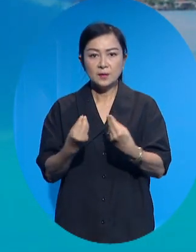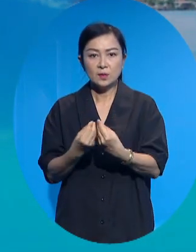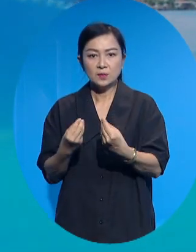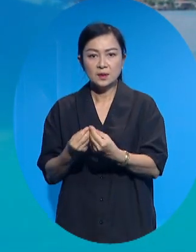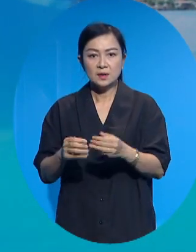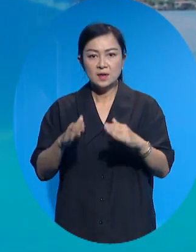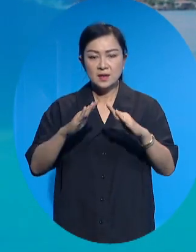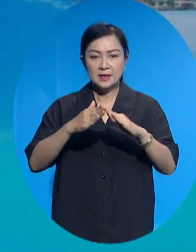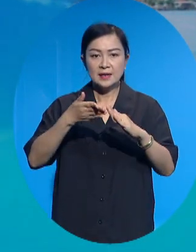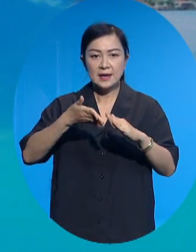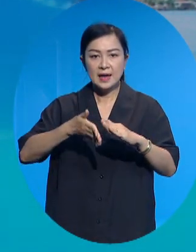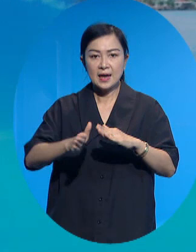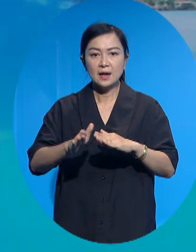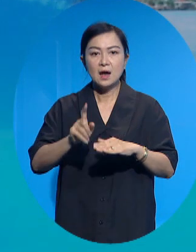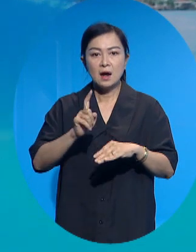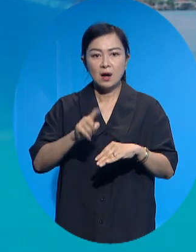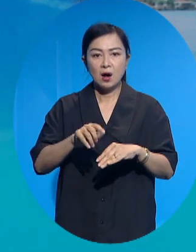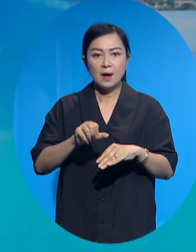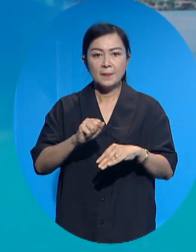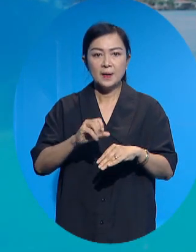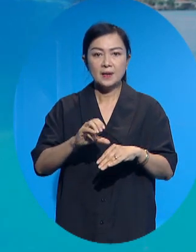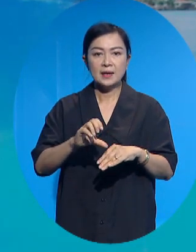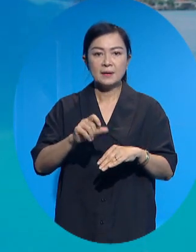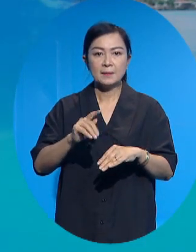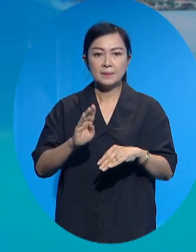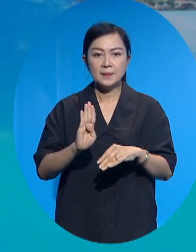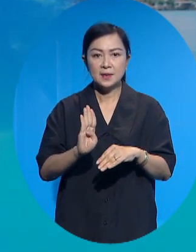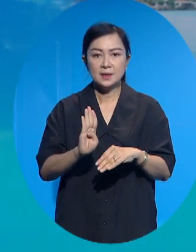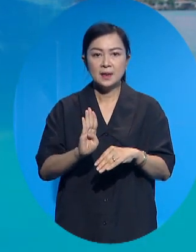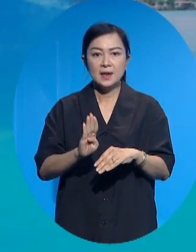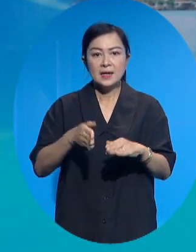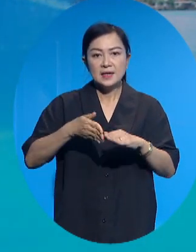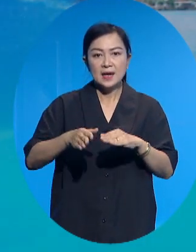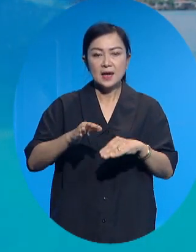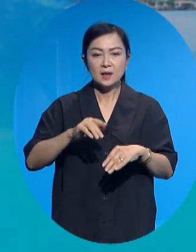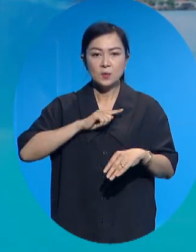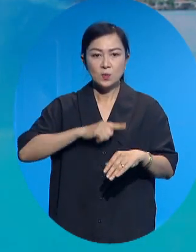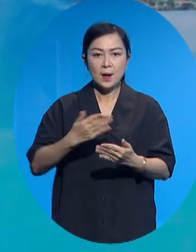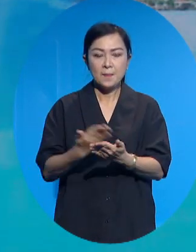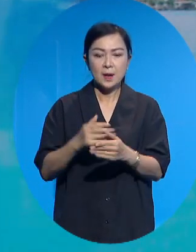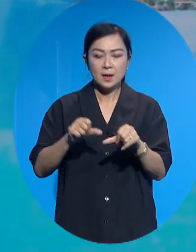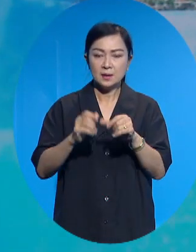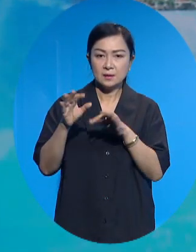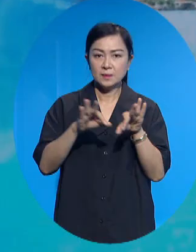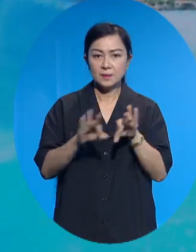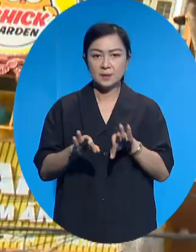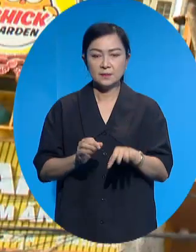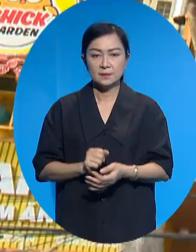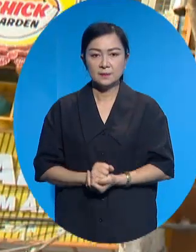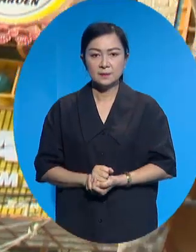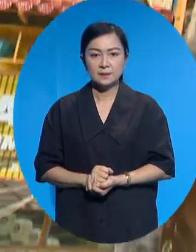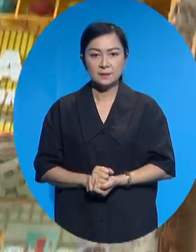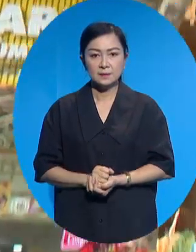mở rộng đầu tư trong ngành nhà hàng góp mặt trong đó thì có tập đoàn My CF và bi với một nhà hàng Trung Hoa mới ở thành phố Hồ Chí Minh